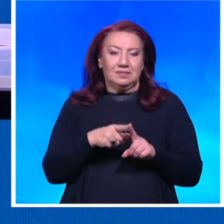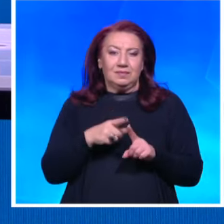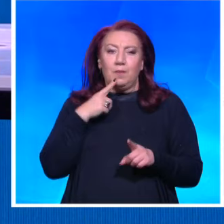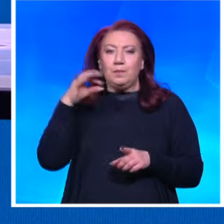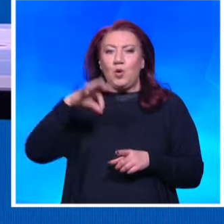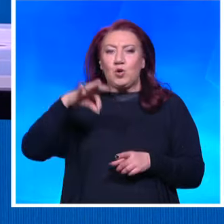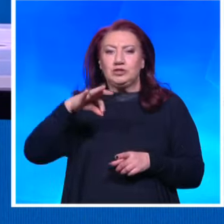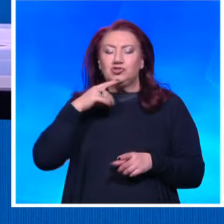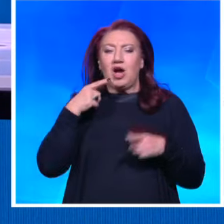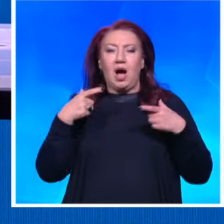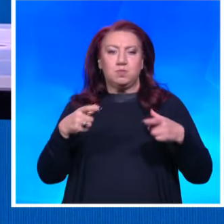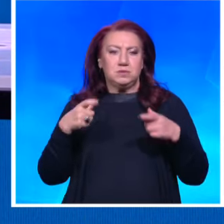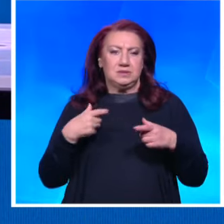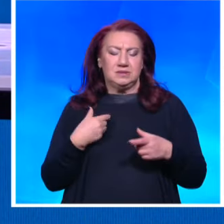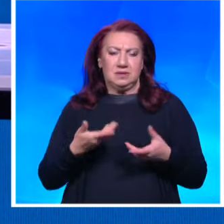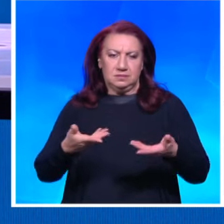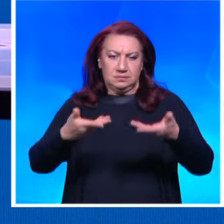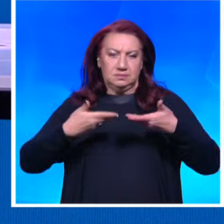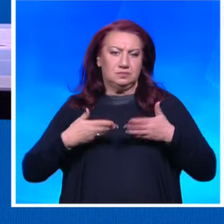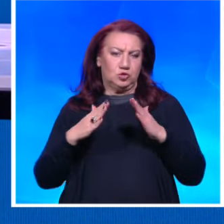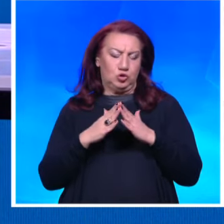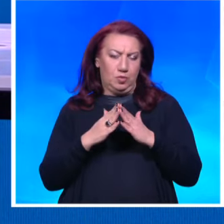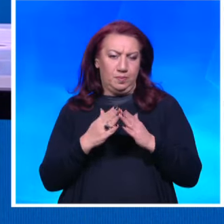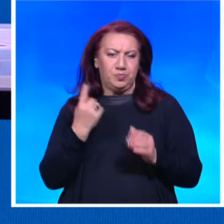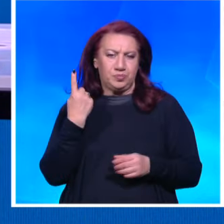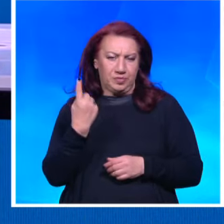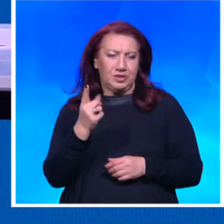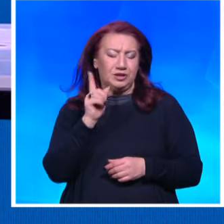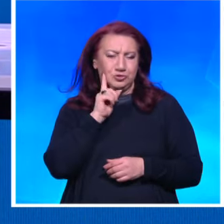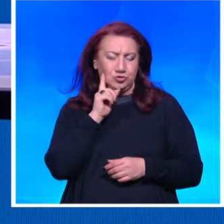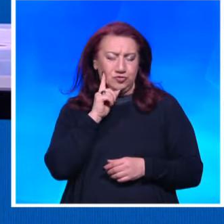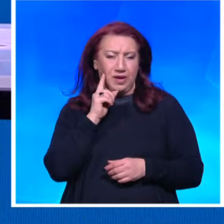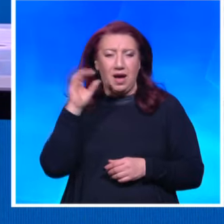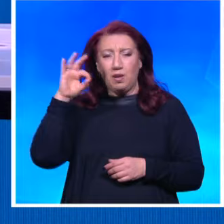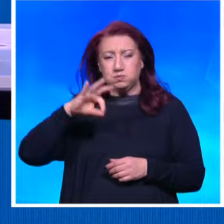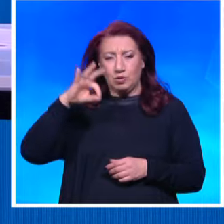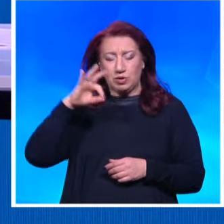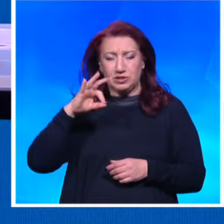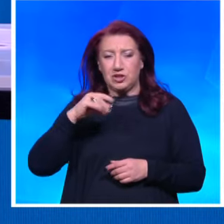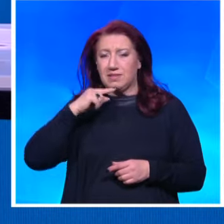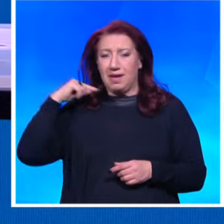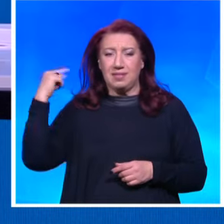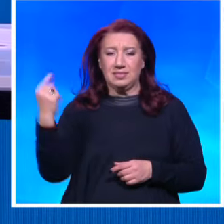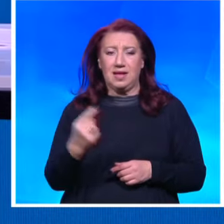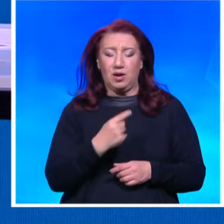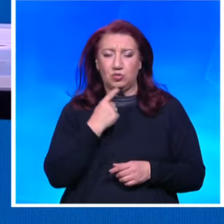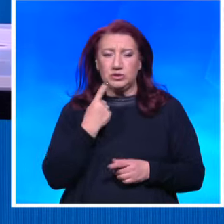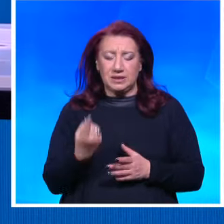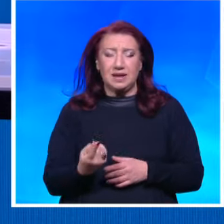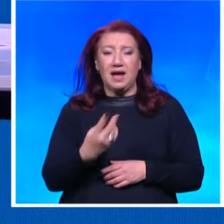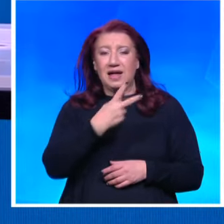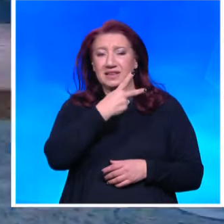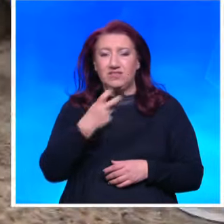Според проучване на фирма за доставки, рекордът е на столичанин поръчал 240 пици за година или средно по 4 на